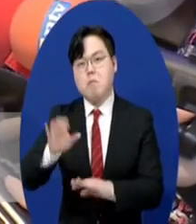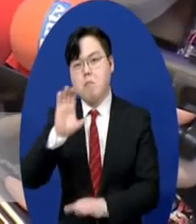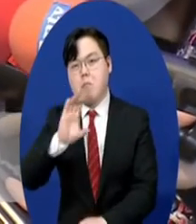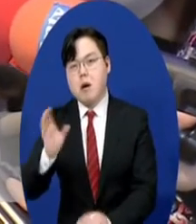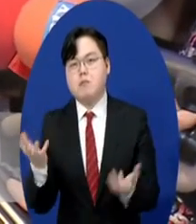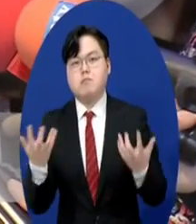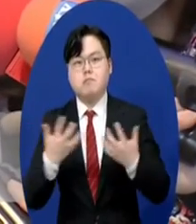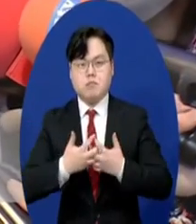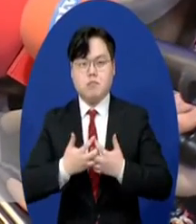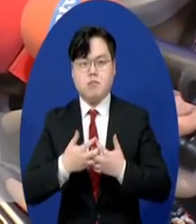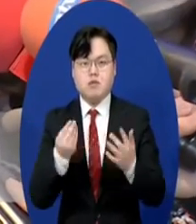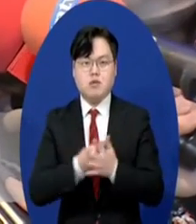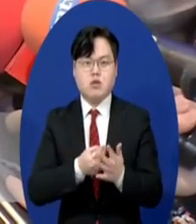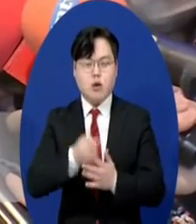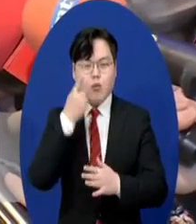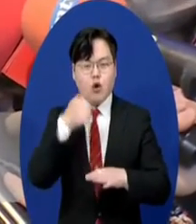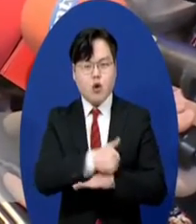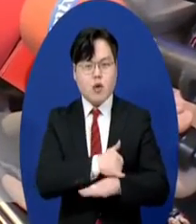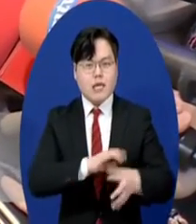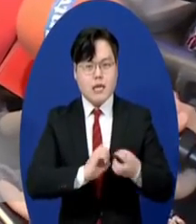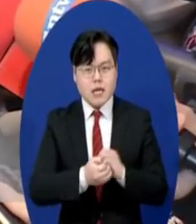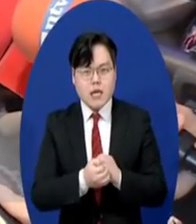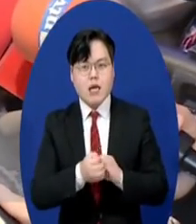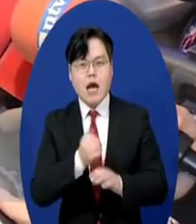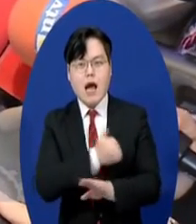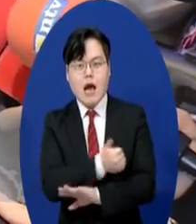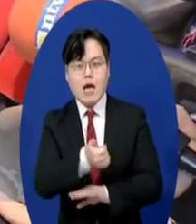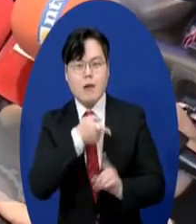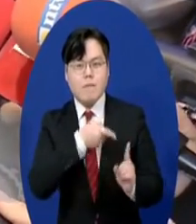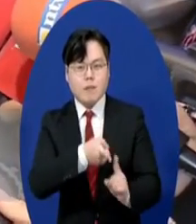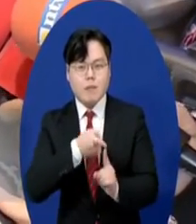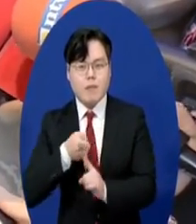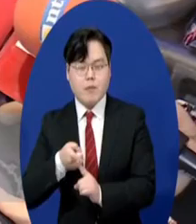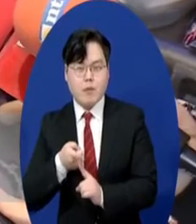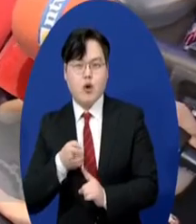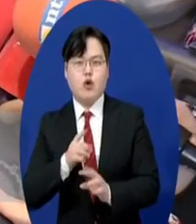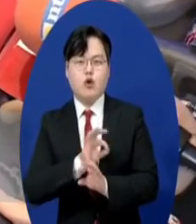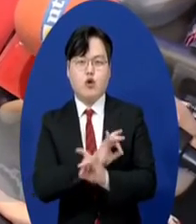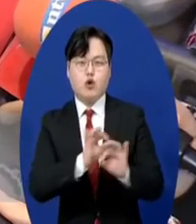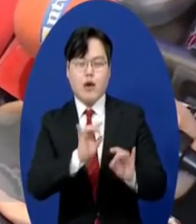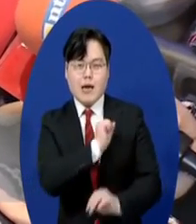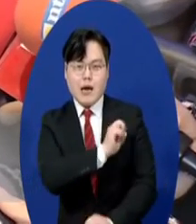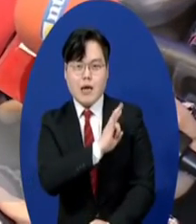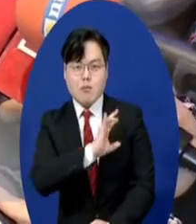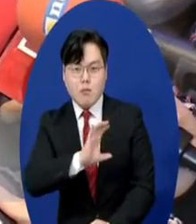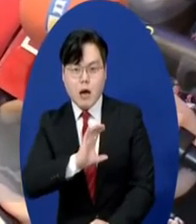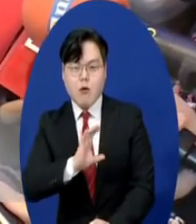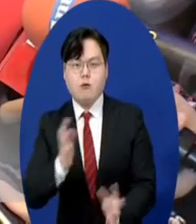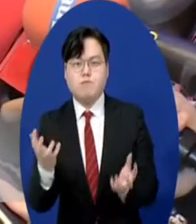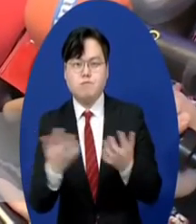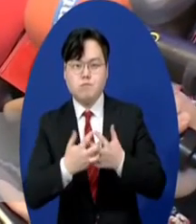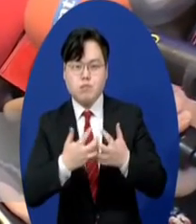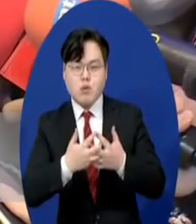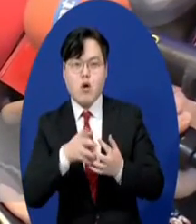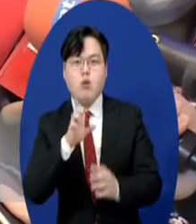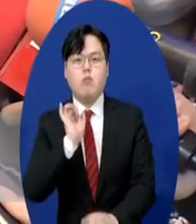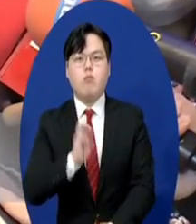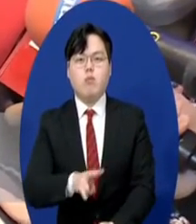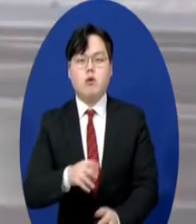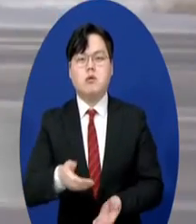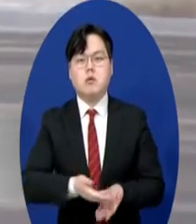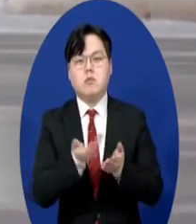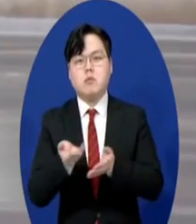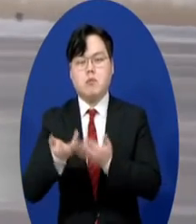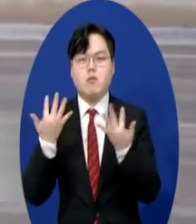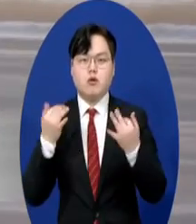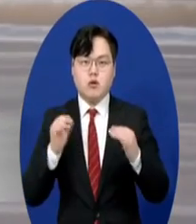хувьд болон одоо манай бааз ажилуулдаг за босоод одоо холбогдох салбар бүхий аж ахуй нэгжүүдэд бол томоохон хэмжээний дэмж тусалцаа болно